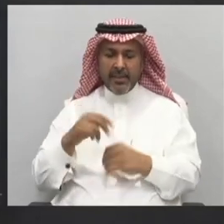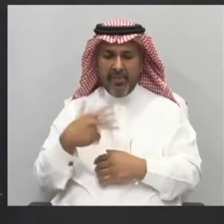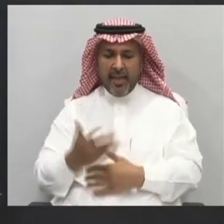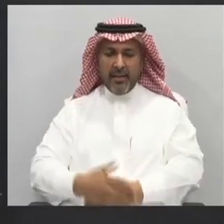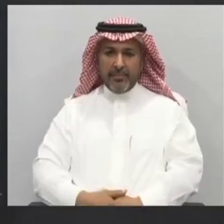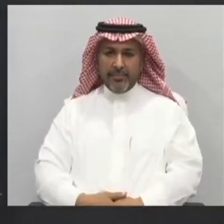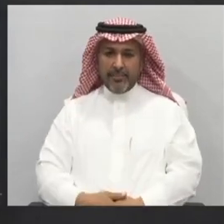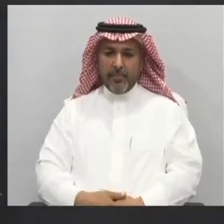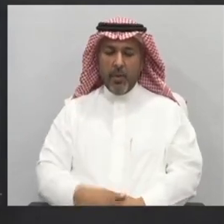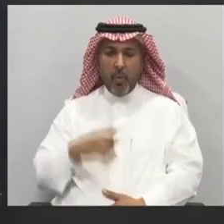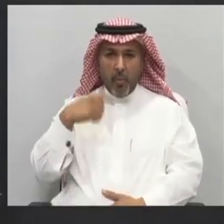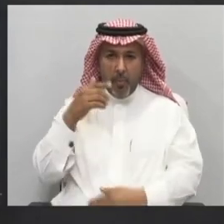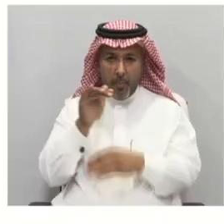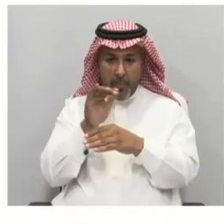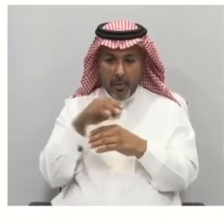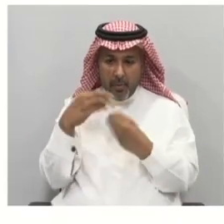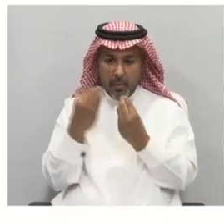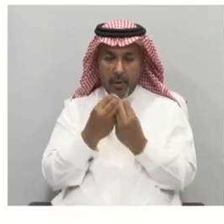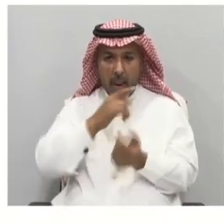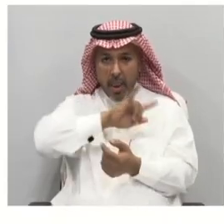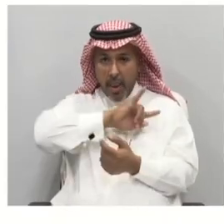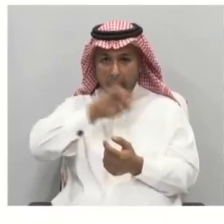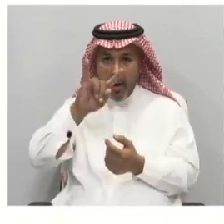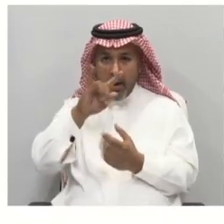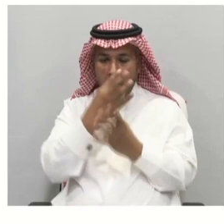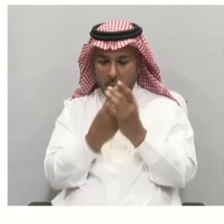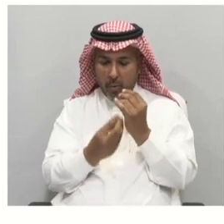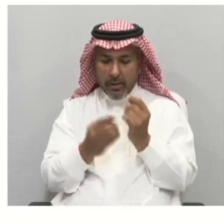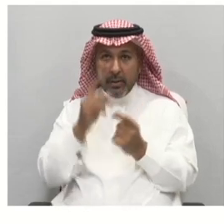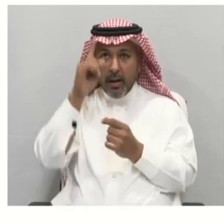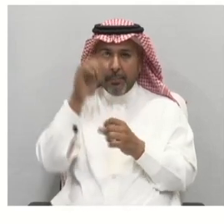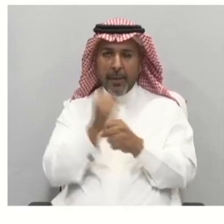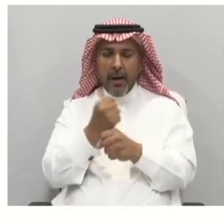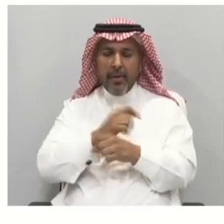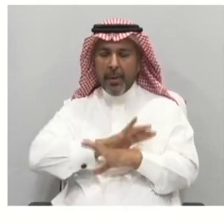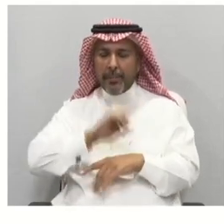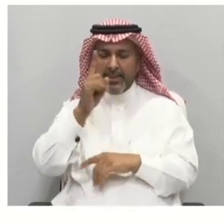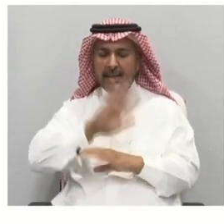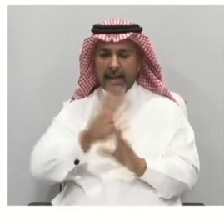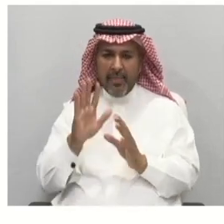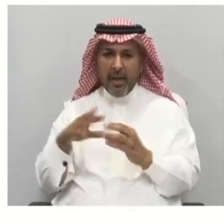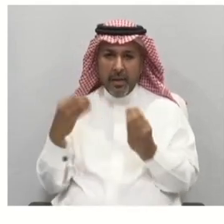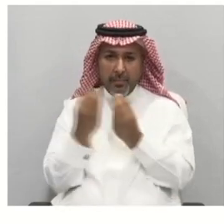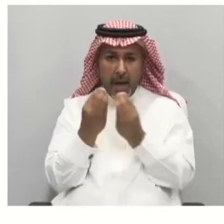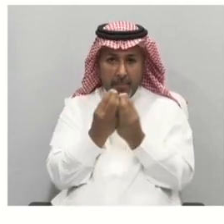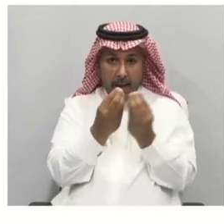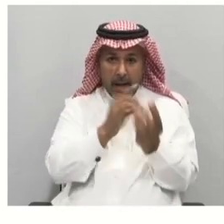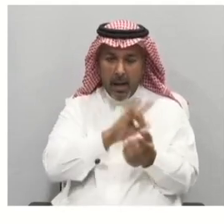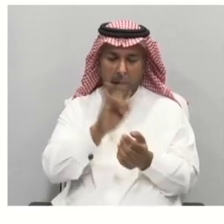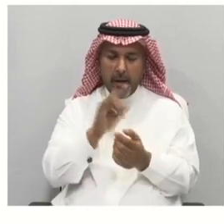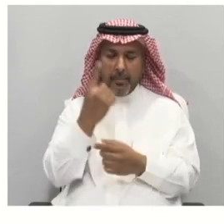لا خالقه ولا رازق الا الله وحده وكذلك لا معطي ولا مانع الا الله وحده وكذلك لا مدبر لامر العالم